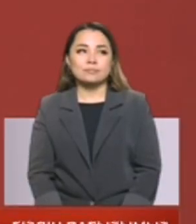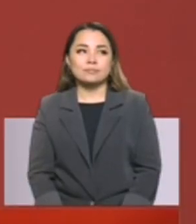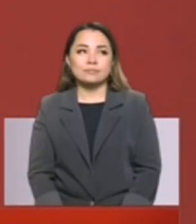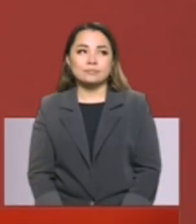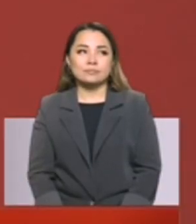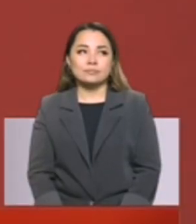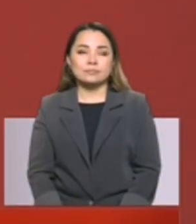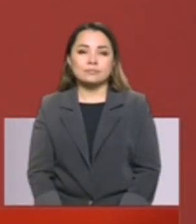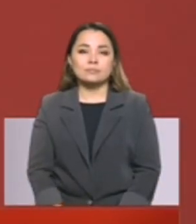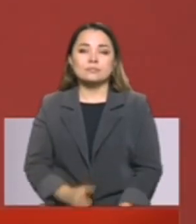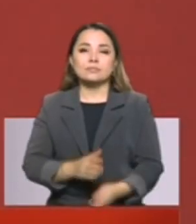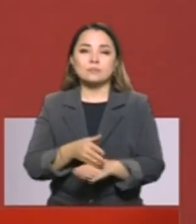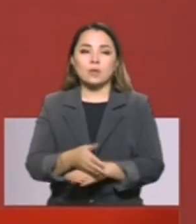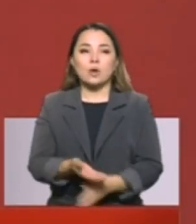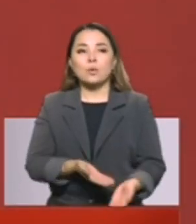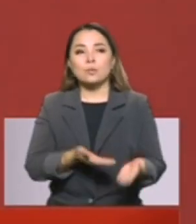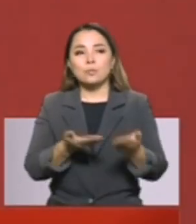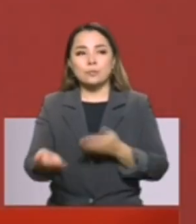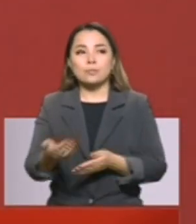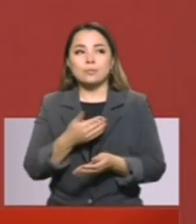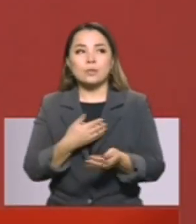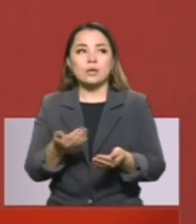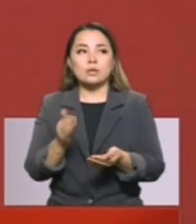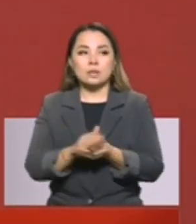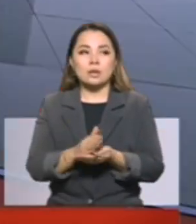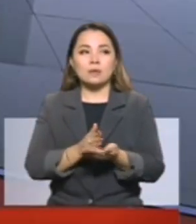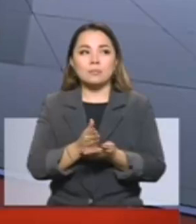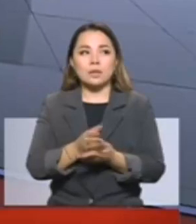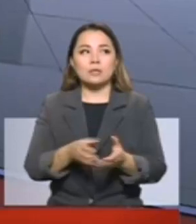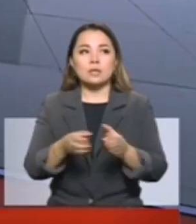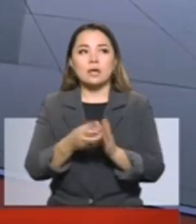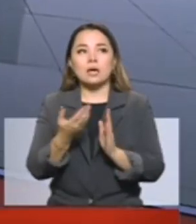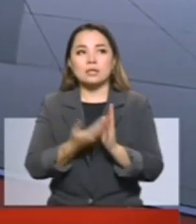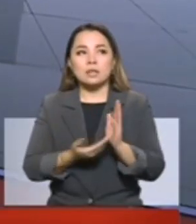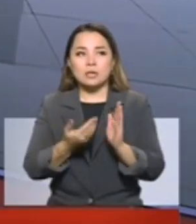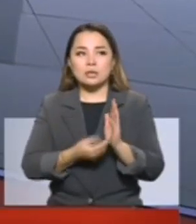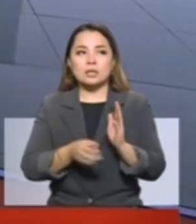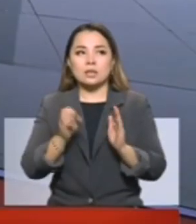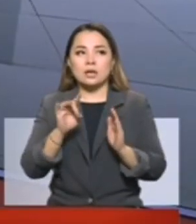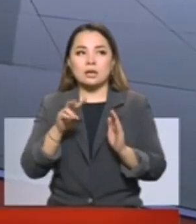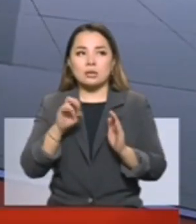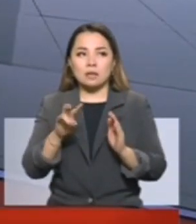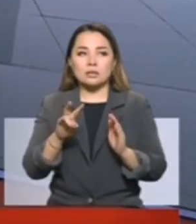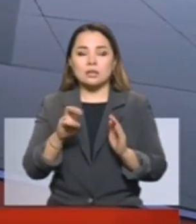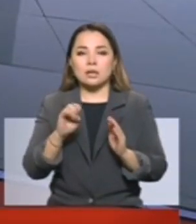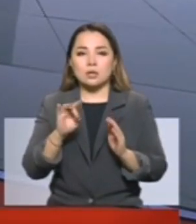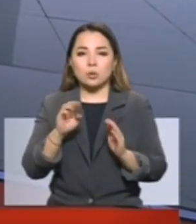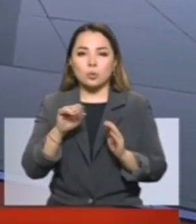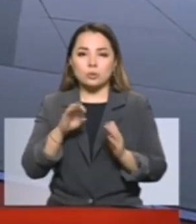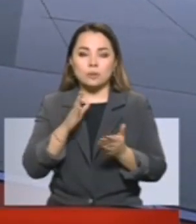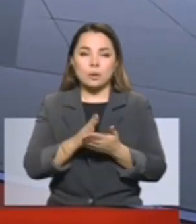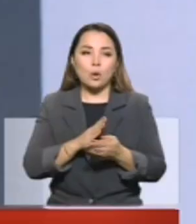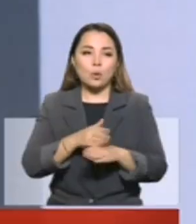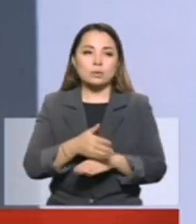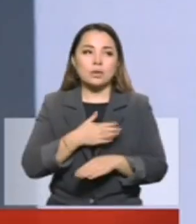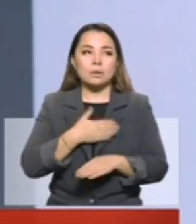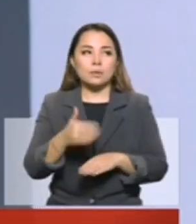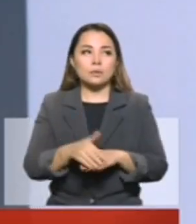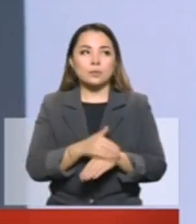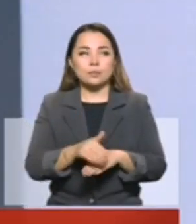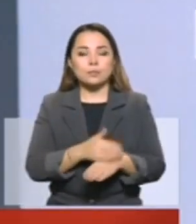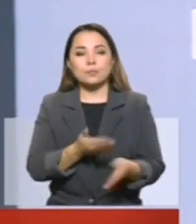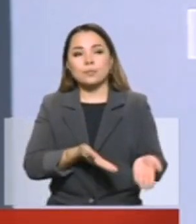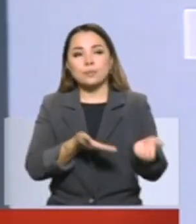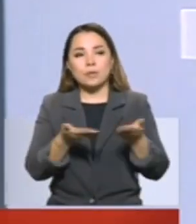Қымбат көрермен, студиямызда мейман бар. Таныстыра өтейін, саяси сарапшы Ерлан Ерікұлы Ахмеди бүгін бізде қонақта. Ерлан мырза, қош